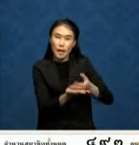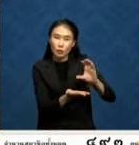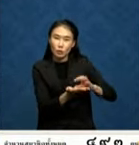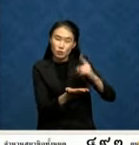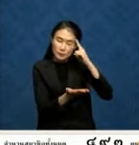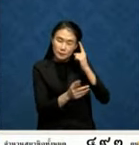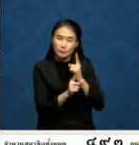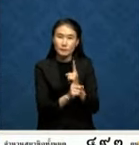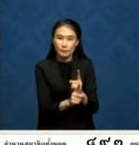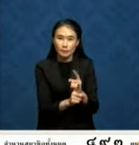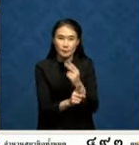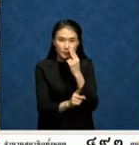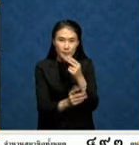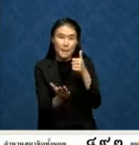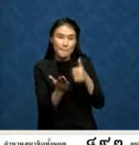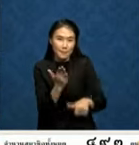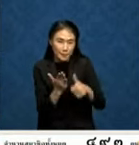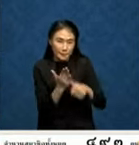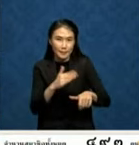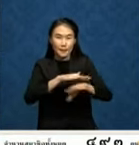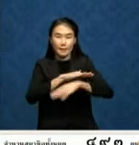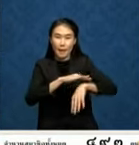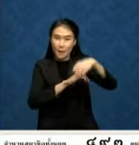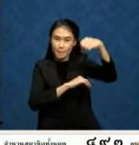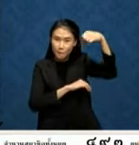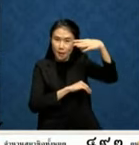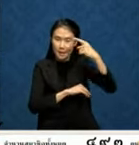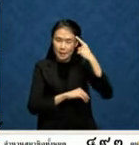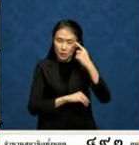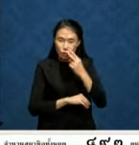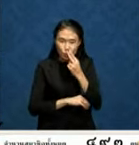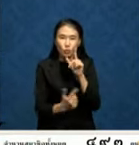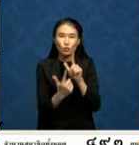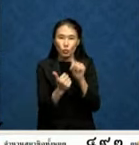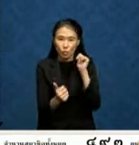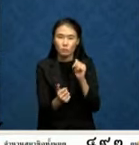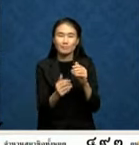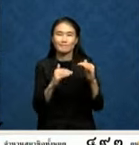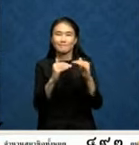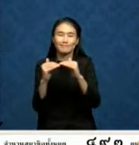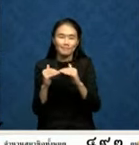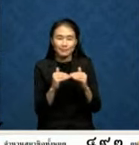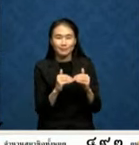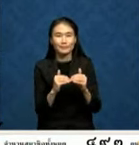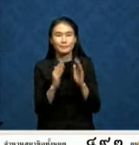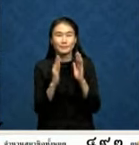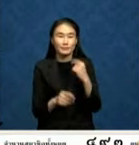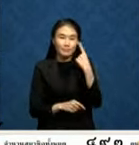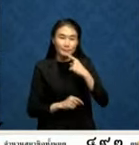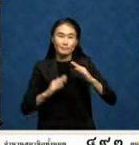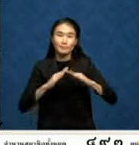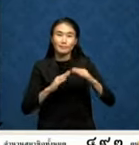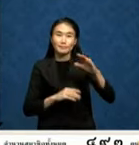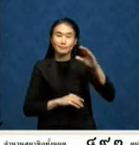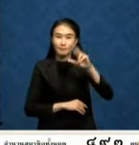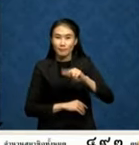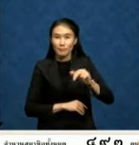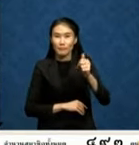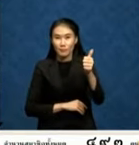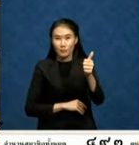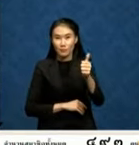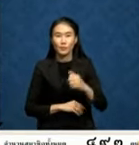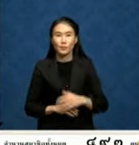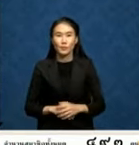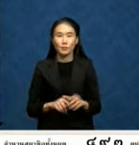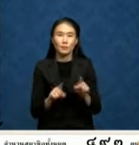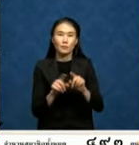ยและพิมพ์บิลของการไฟฟ้าเพื่อให้มีความเหมาะสมเป็นธรรมต่อผู้ใช้ไฟฟ้าครอบคลุมผู้ใช้ไฟ